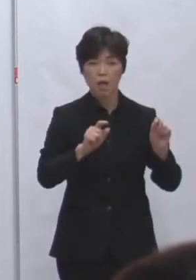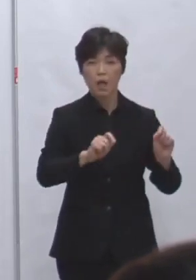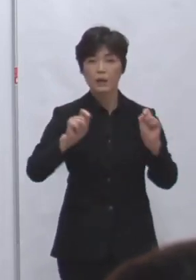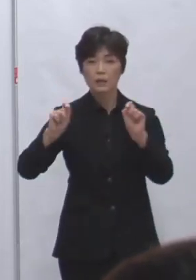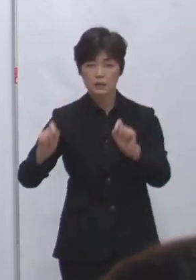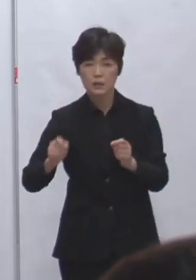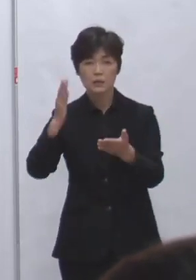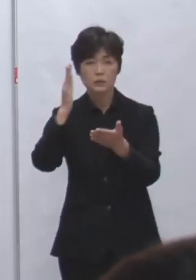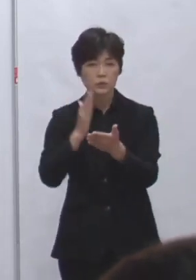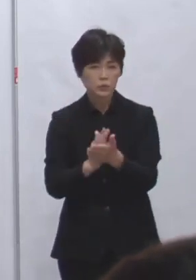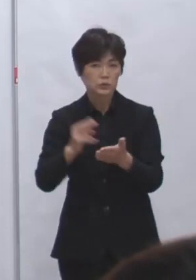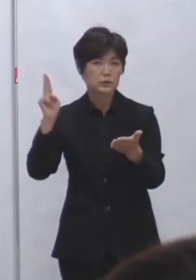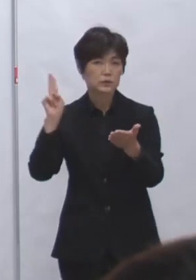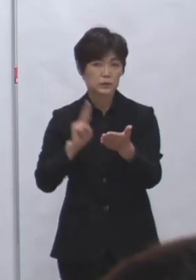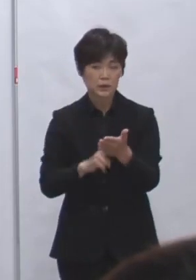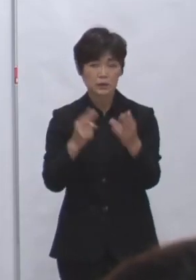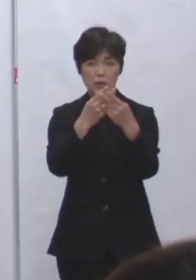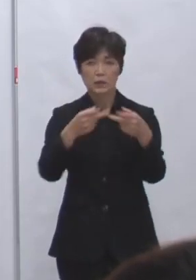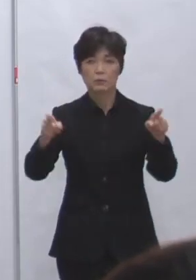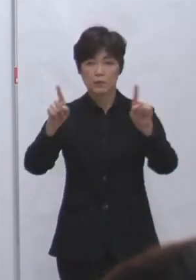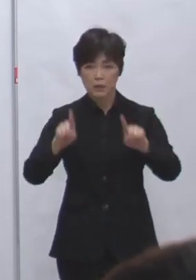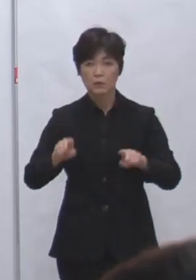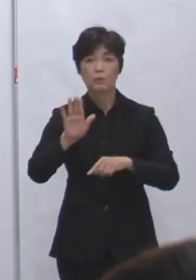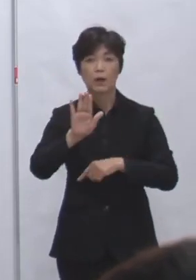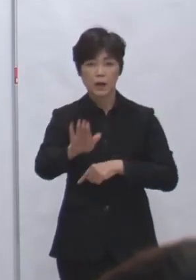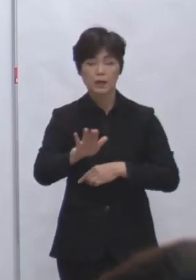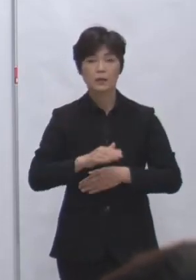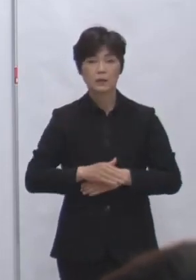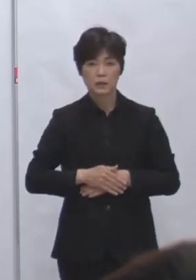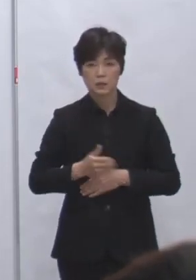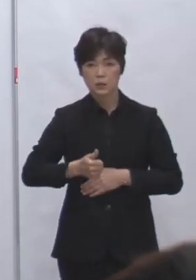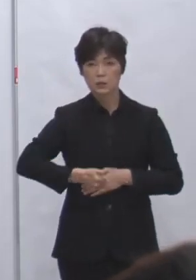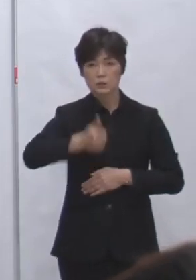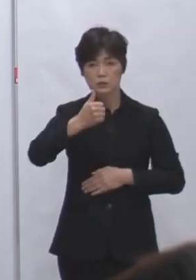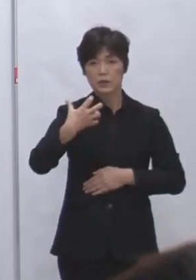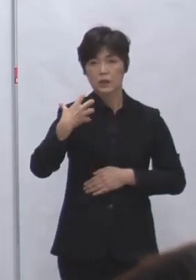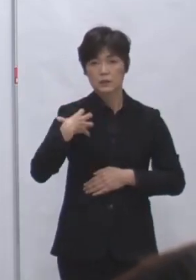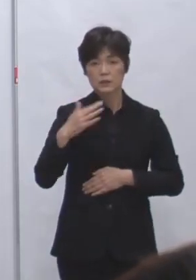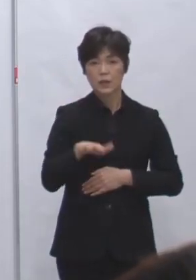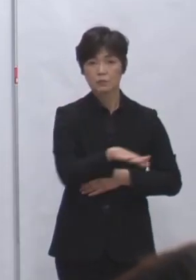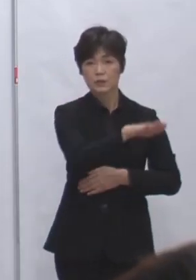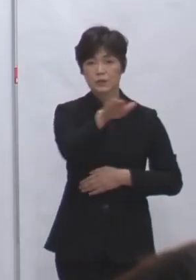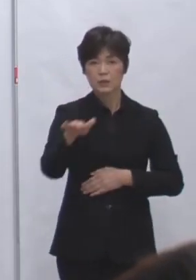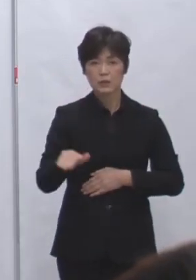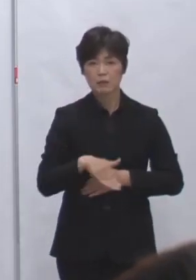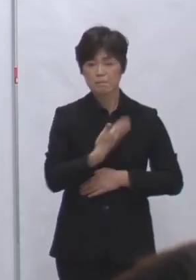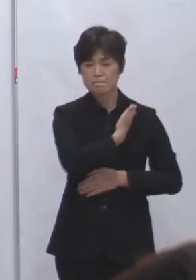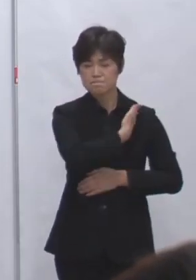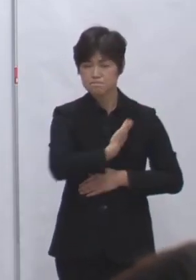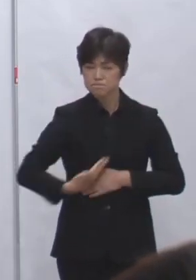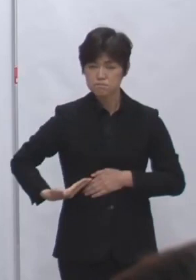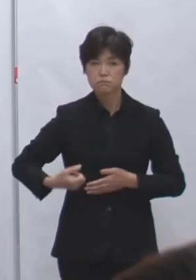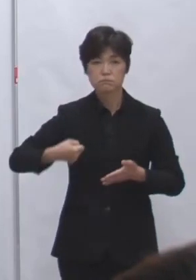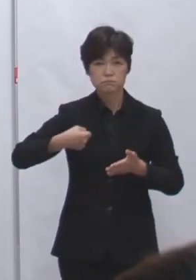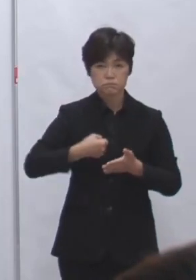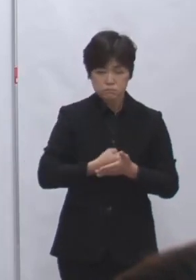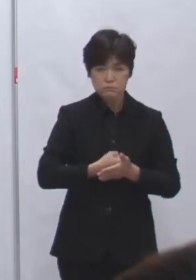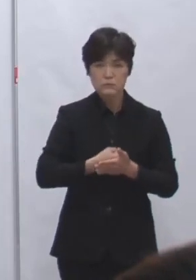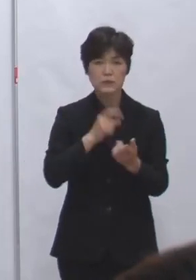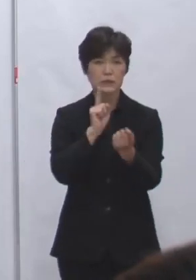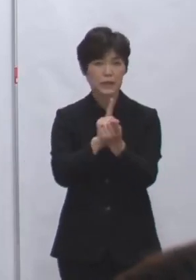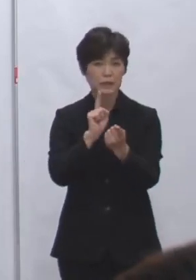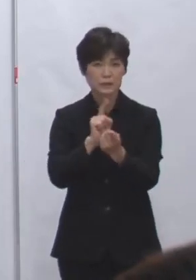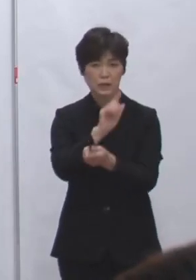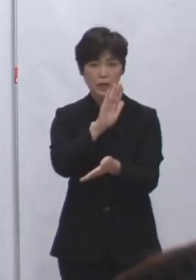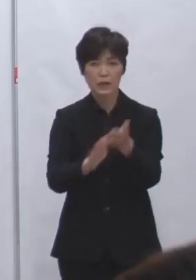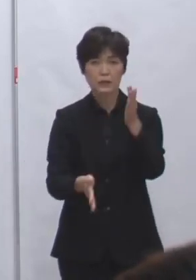中止を決定されたイベントもございますけれども、主催者の皆様が苦渋の決断をされましたことに対しま